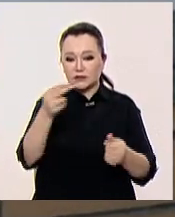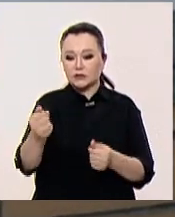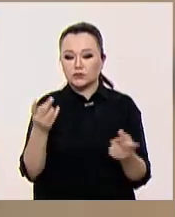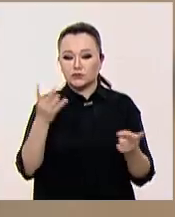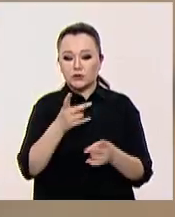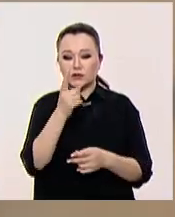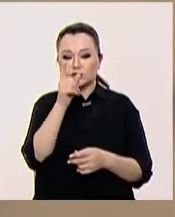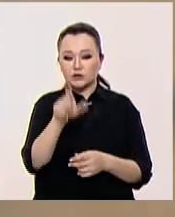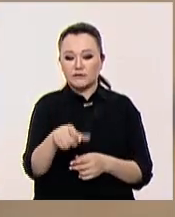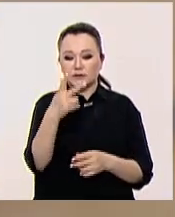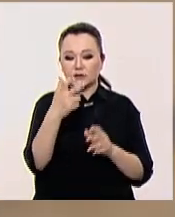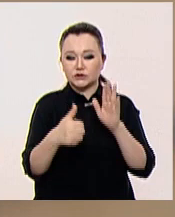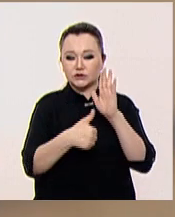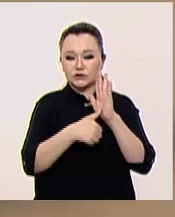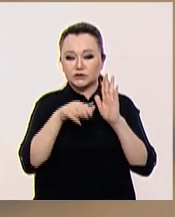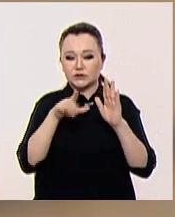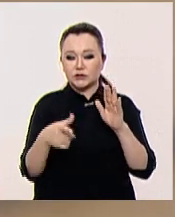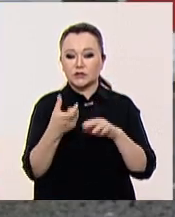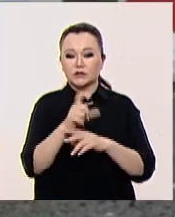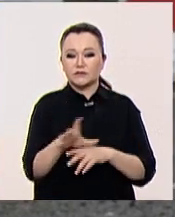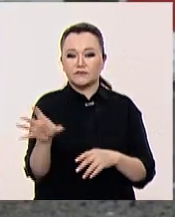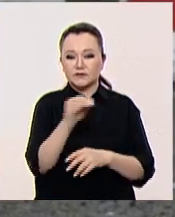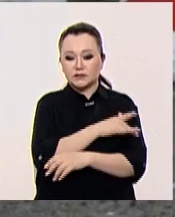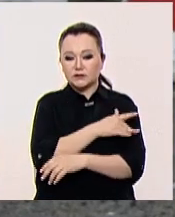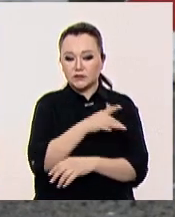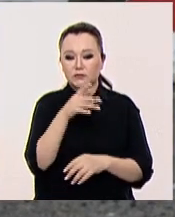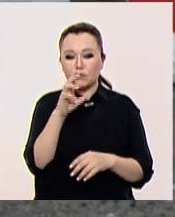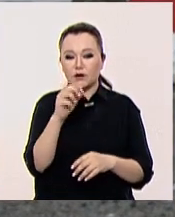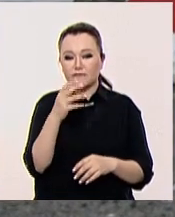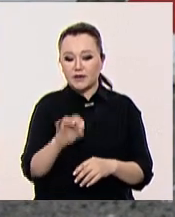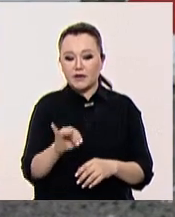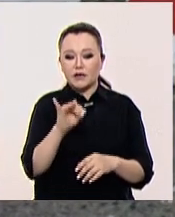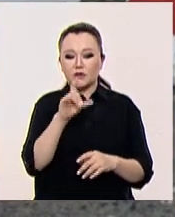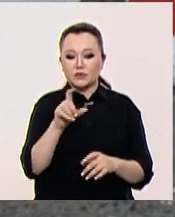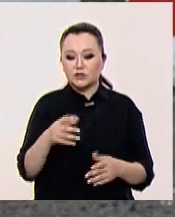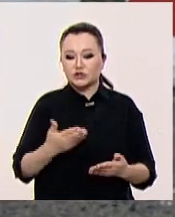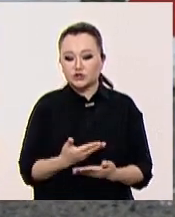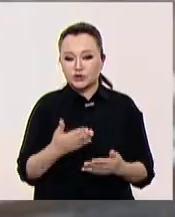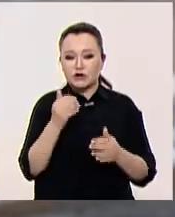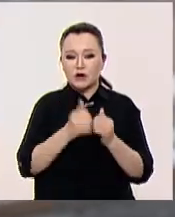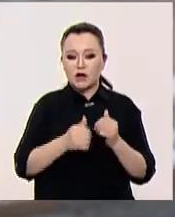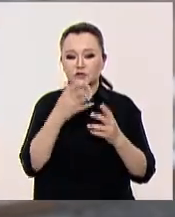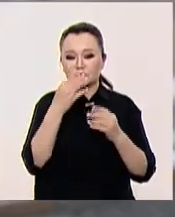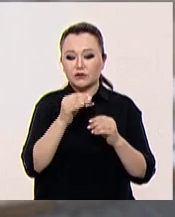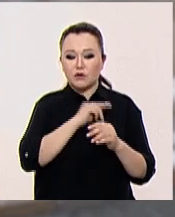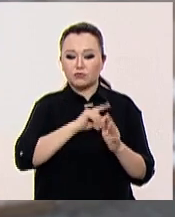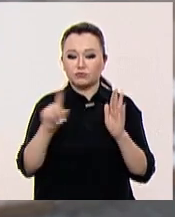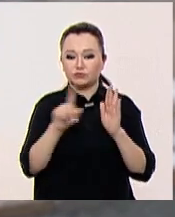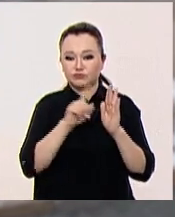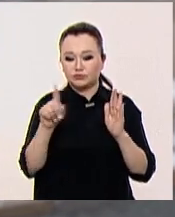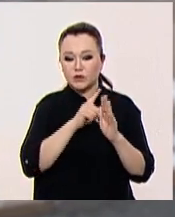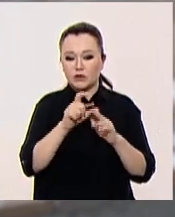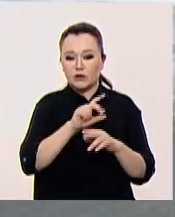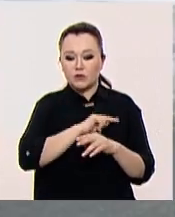анын куну бир адамга 306 теңгеден. Кызматкердин барлыгы дерлик Бурабай кенти менен Шучинск тургундары. Сондуктан күндө катынап жумуш иштейтиндерге бул төлөмдү